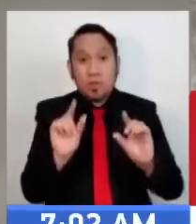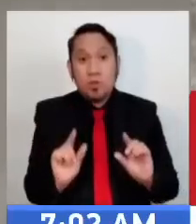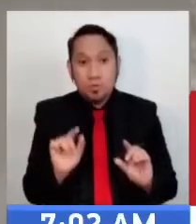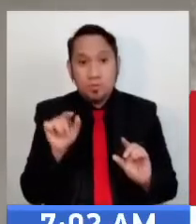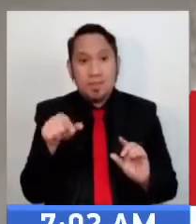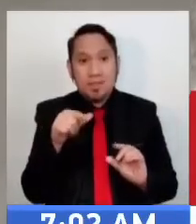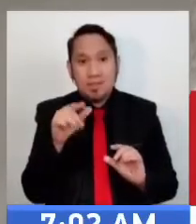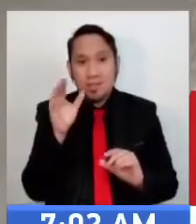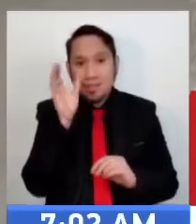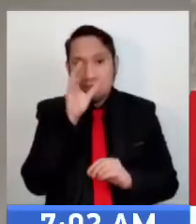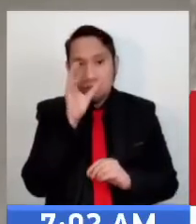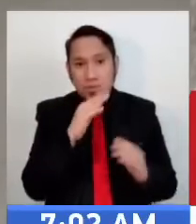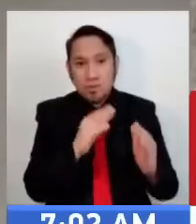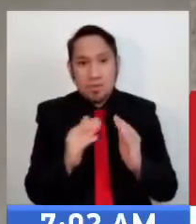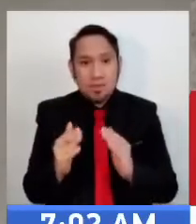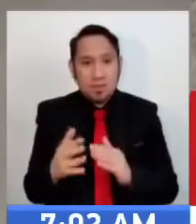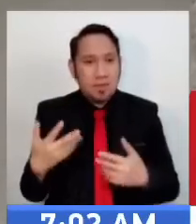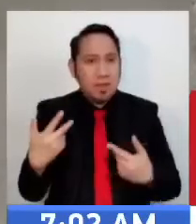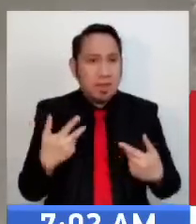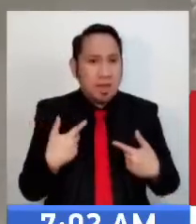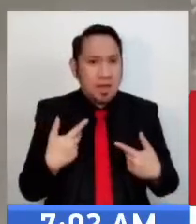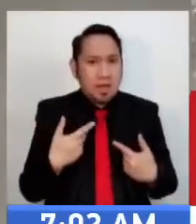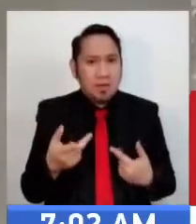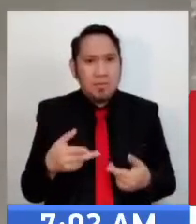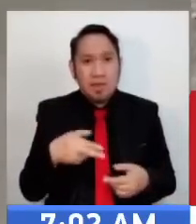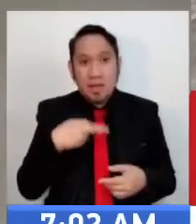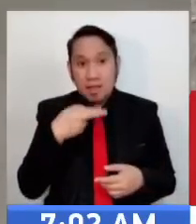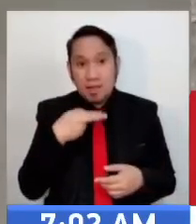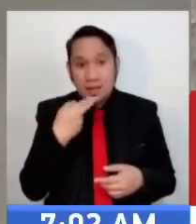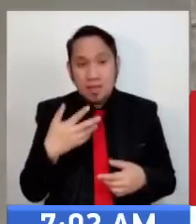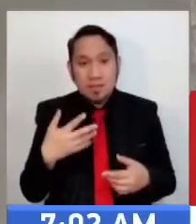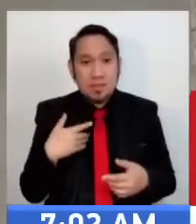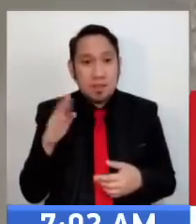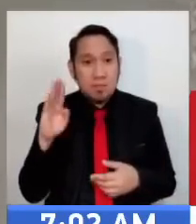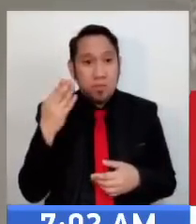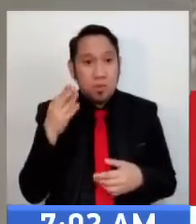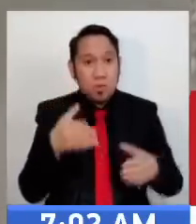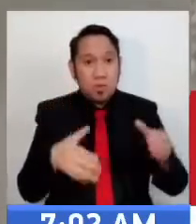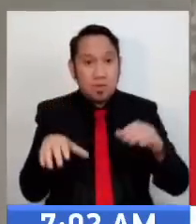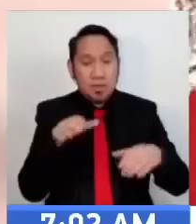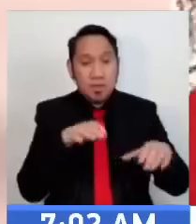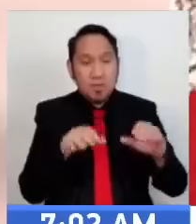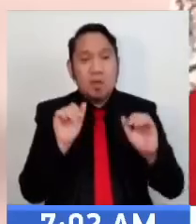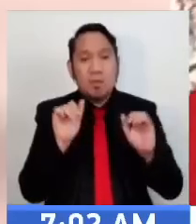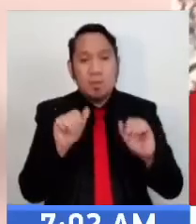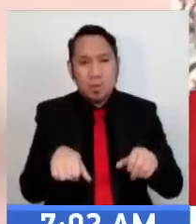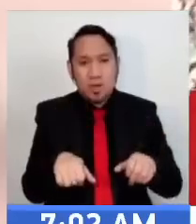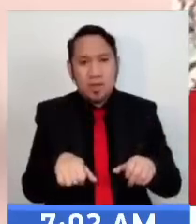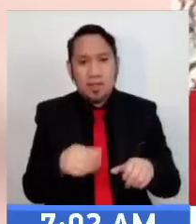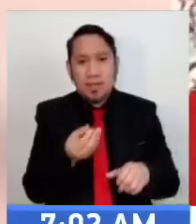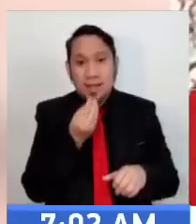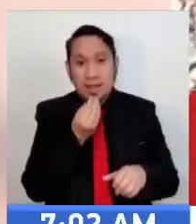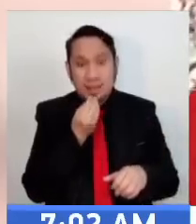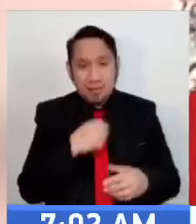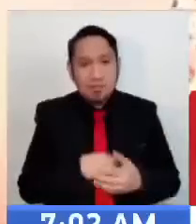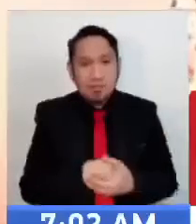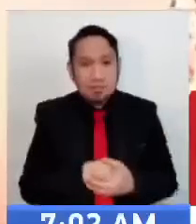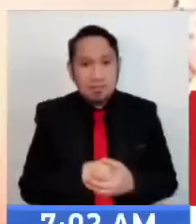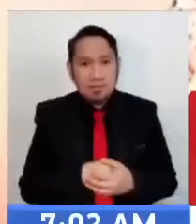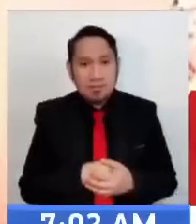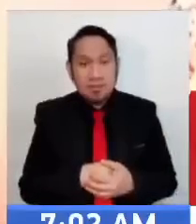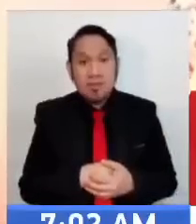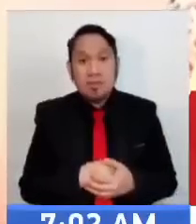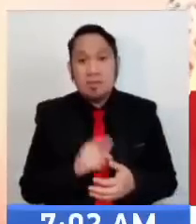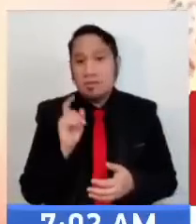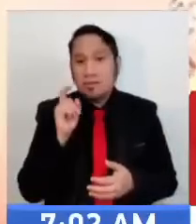gate, nakitang may bigas na hinaluan umano ng kulay blue na kemikal na posibleng nakain ng mga aso. Agad na inilibing ang mga alagang aso sa loob